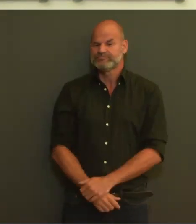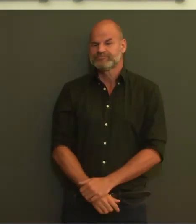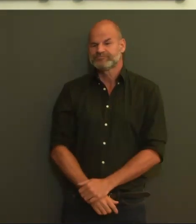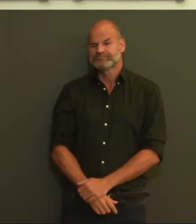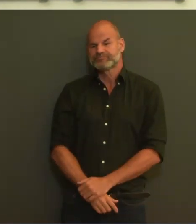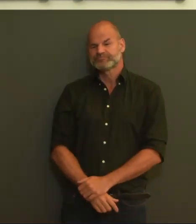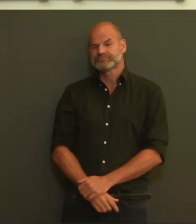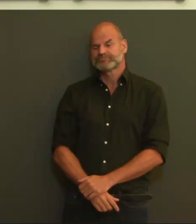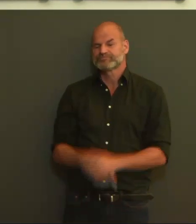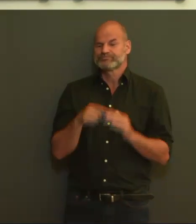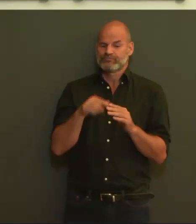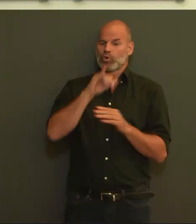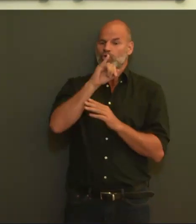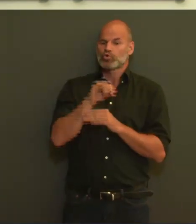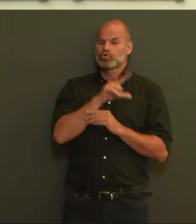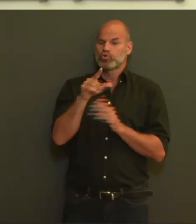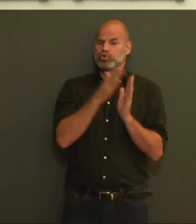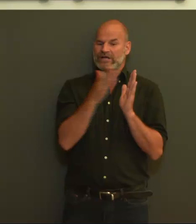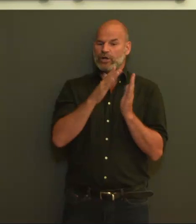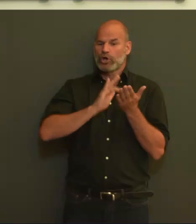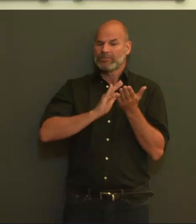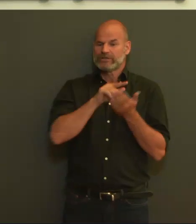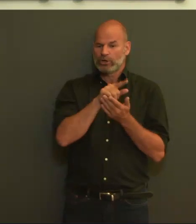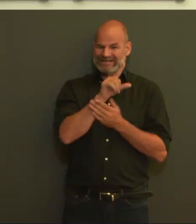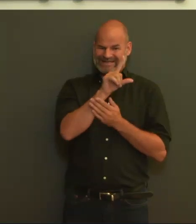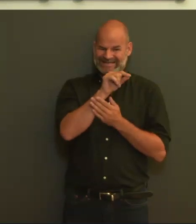per dag. Dat is dus meer dan verdrievoudigd.